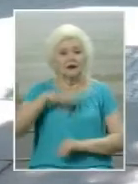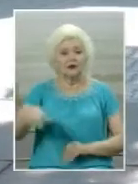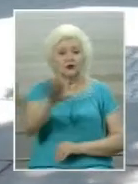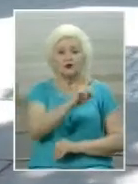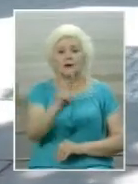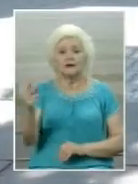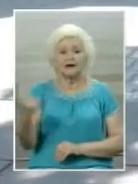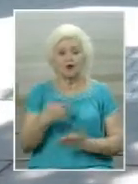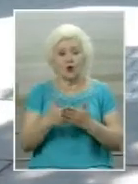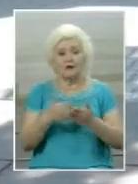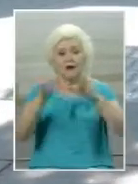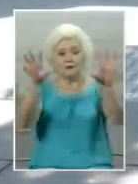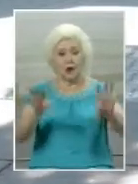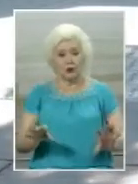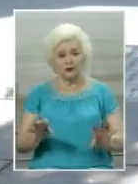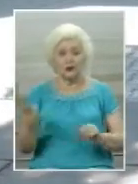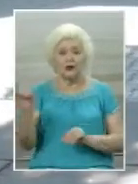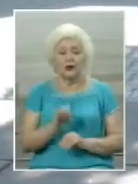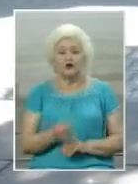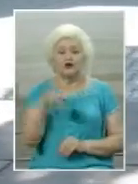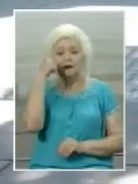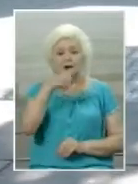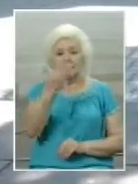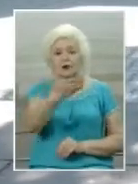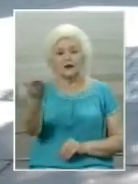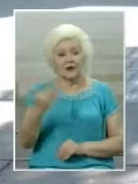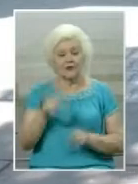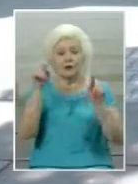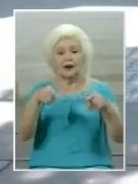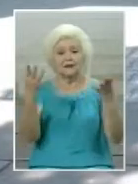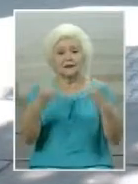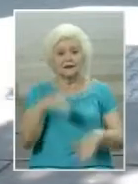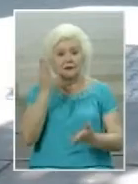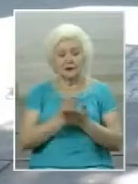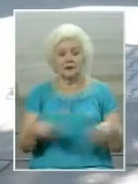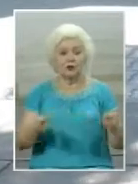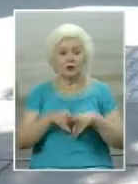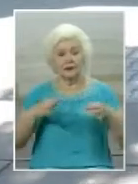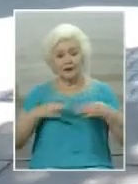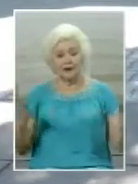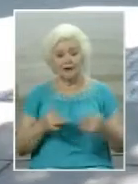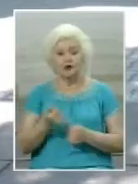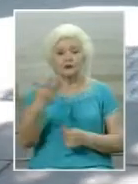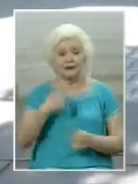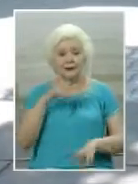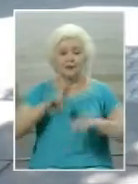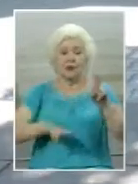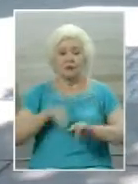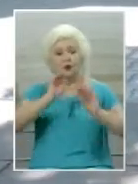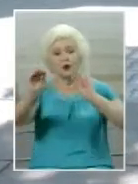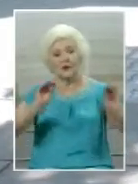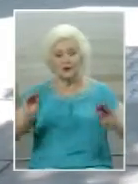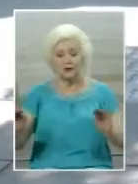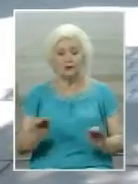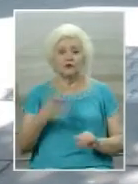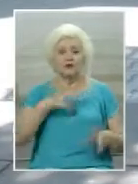її власна Конституція. І скільки років вона, цей день існує як свято, стільки ми будуємо і виставки,